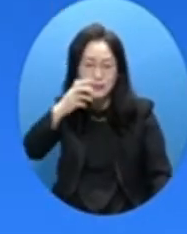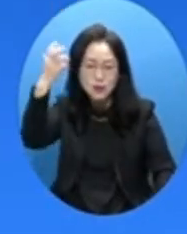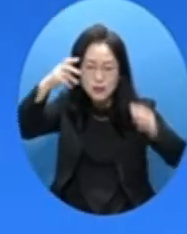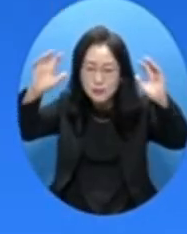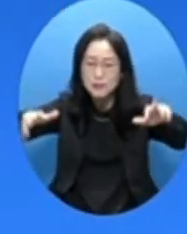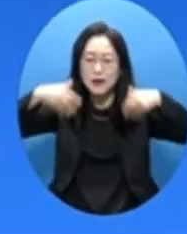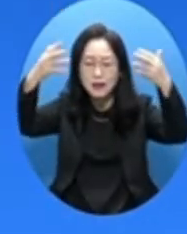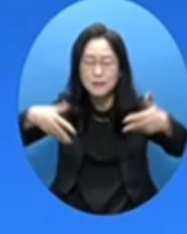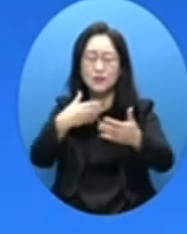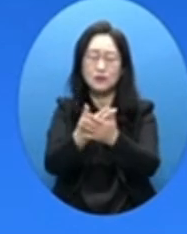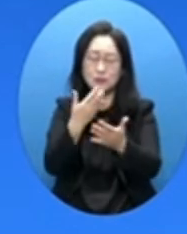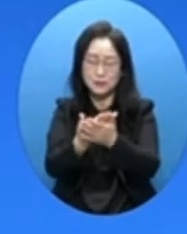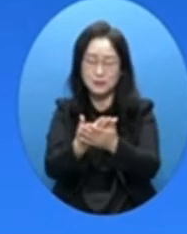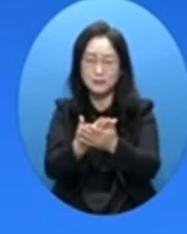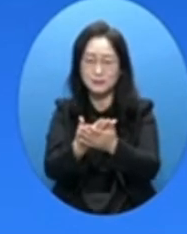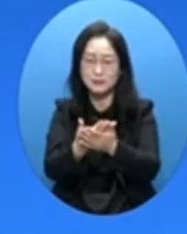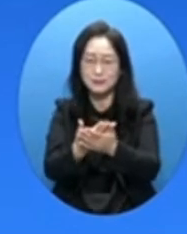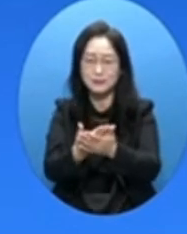성령의 바램으로